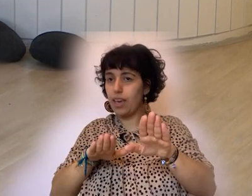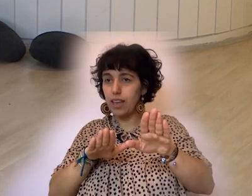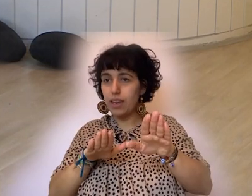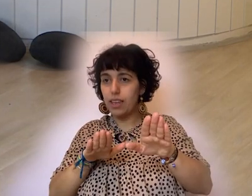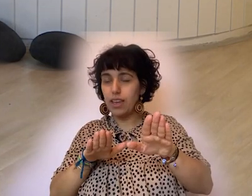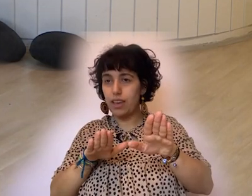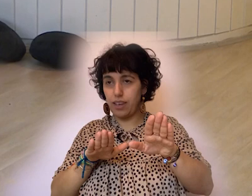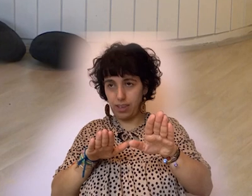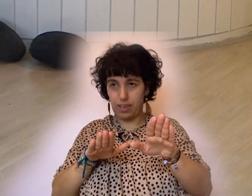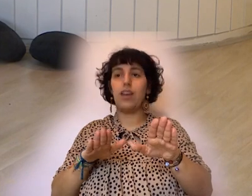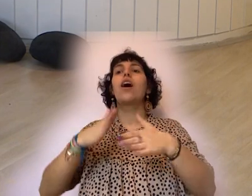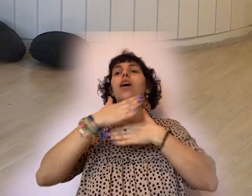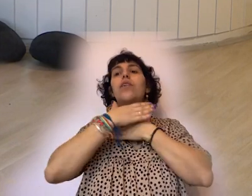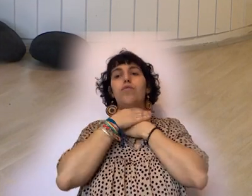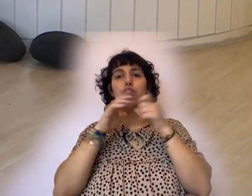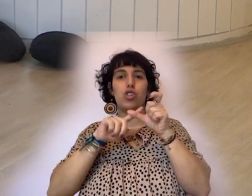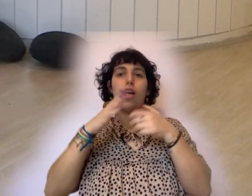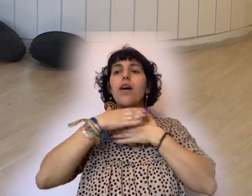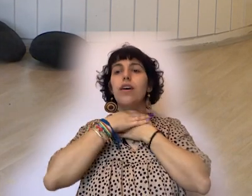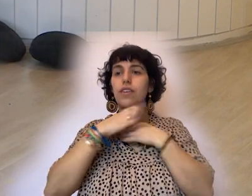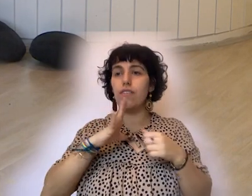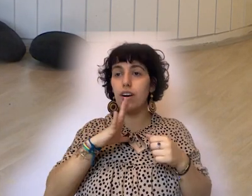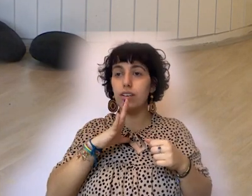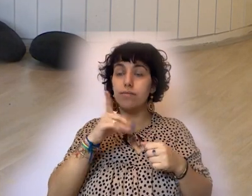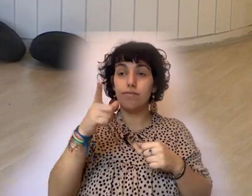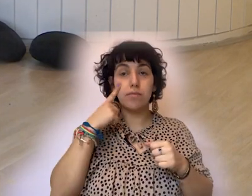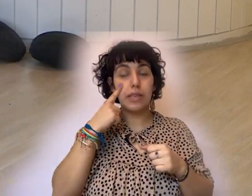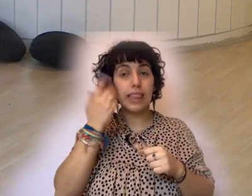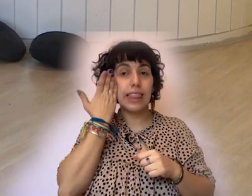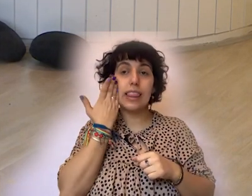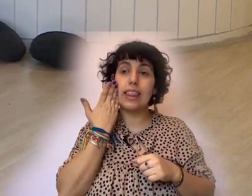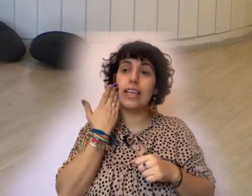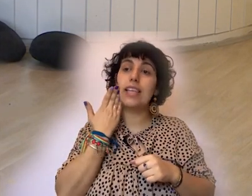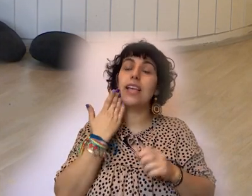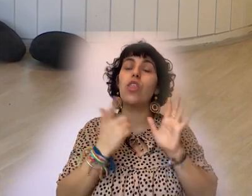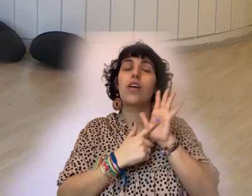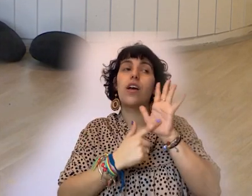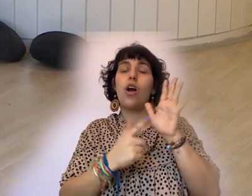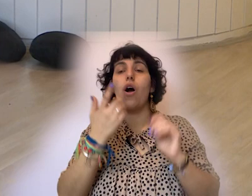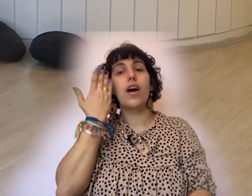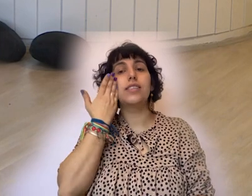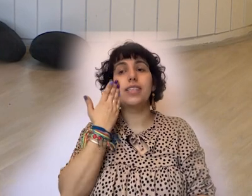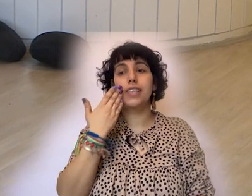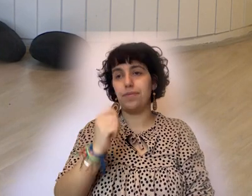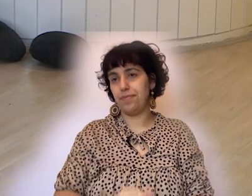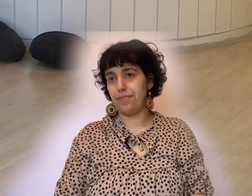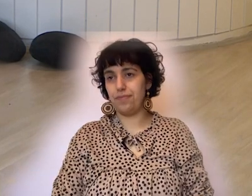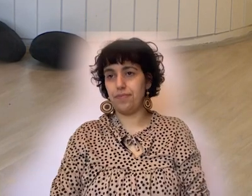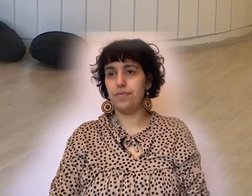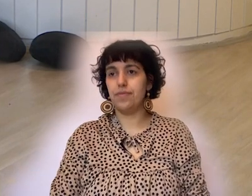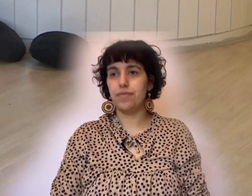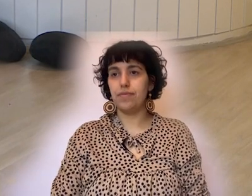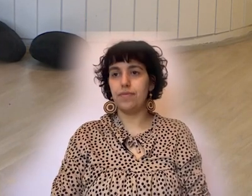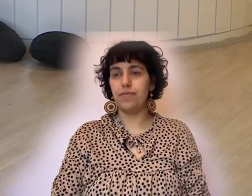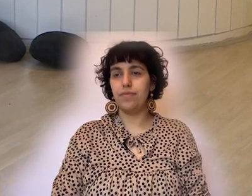bir vuruşu veya Çağan bana sadece çek Elinle de saldırmış olabilir